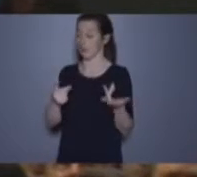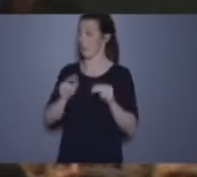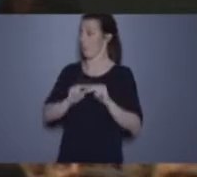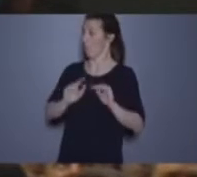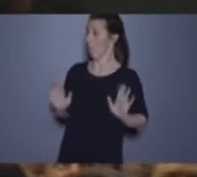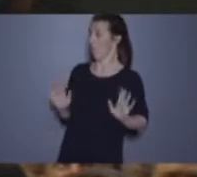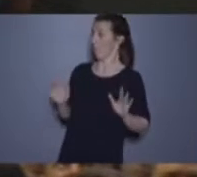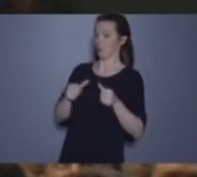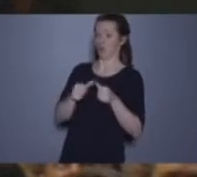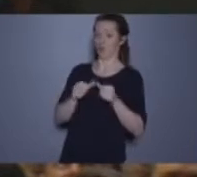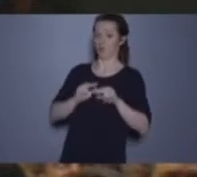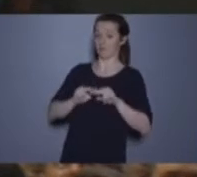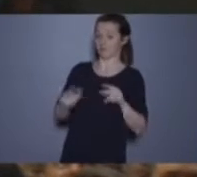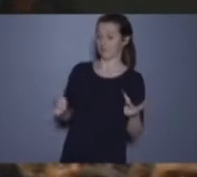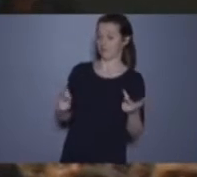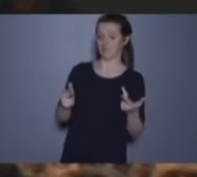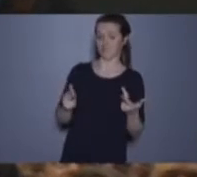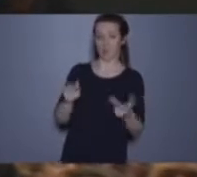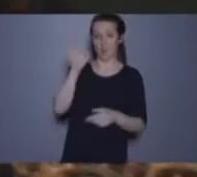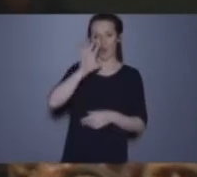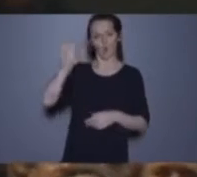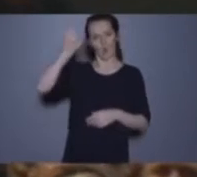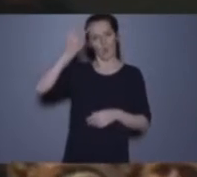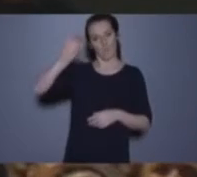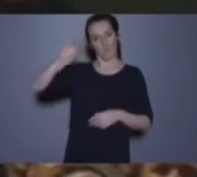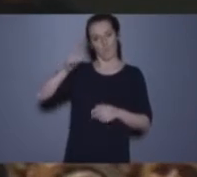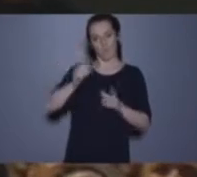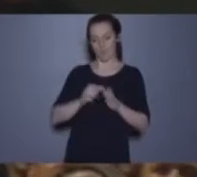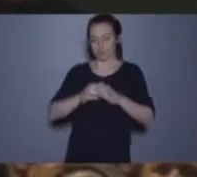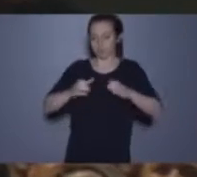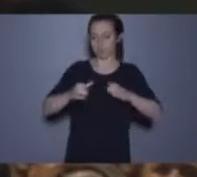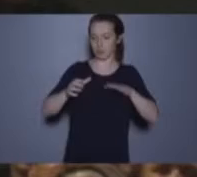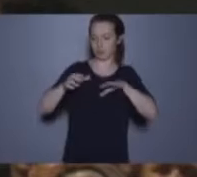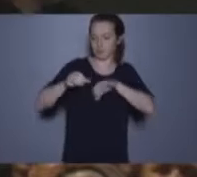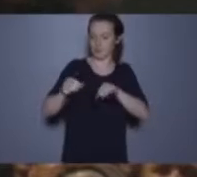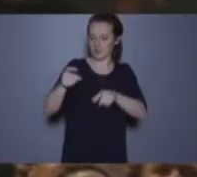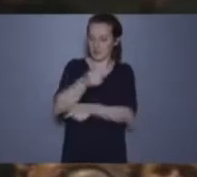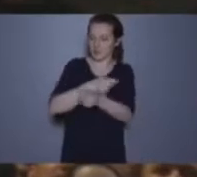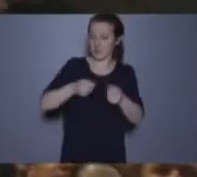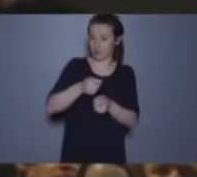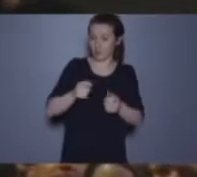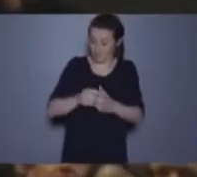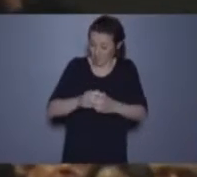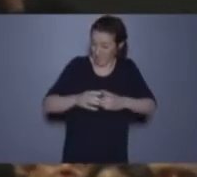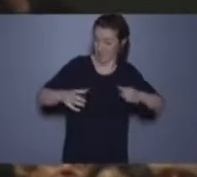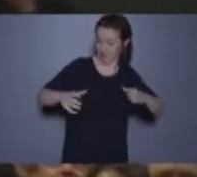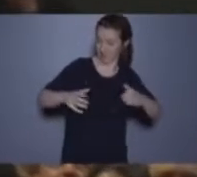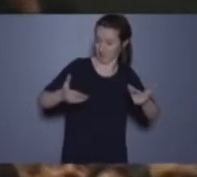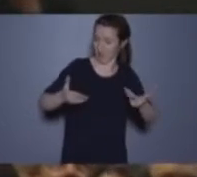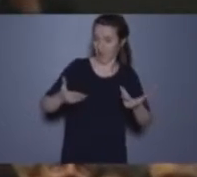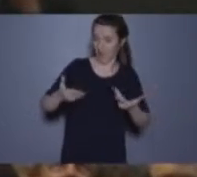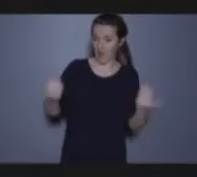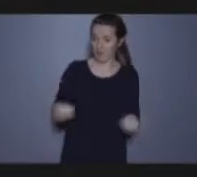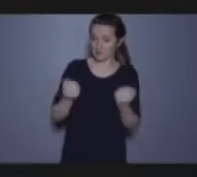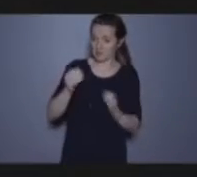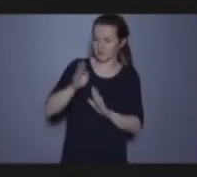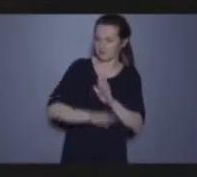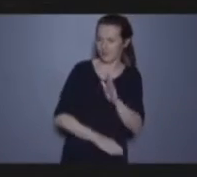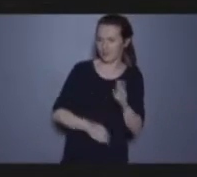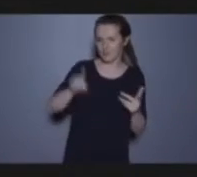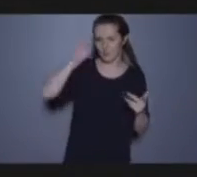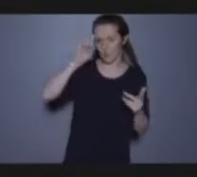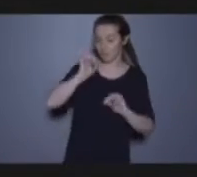du monde. Et chose incroyable, alors qu'il y a plus de monde dedans, il y a moins d'activité. Comment on explique ça? Il n'y en a pas. Il y a une explication, c'est la